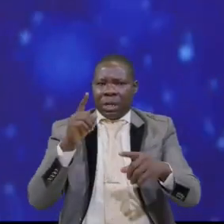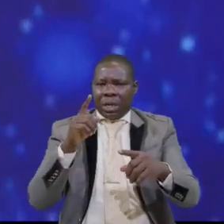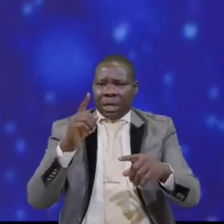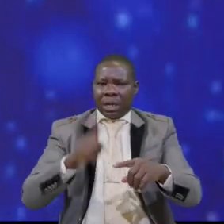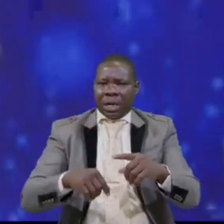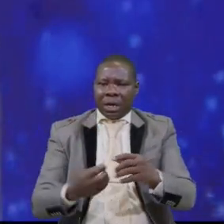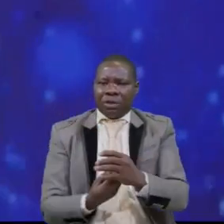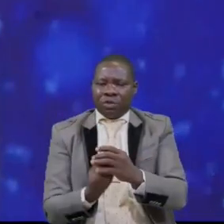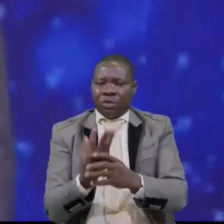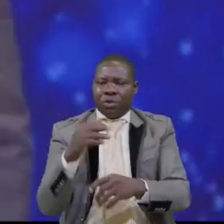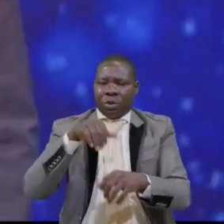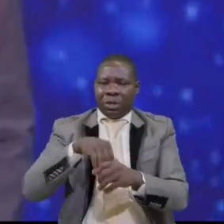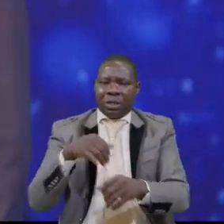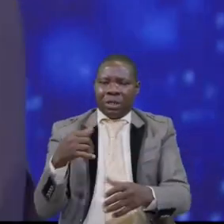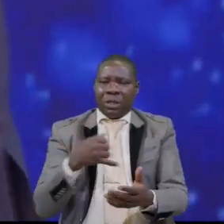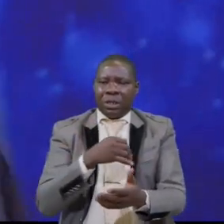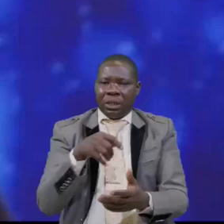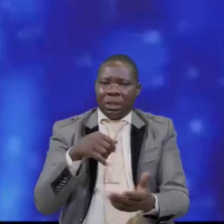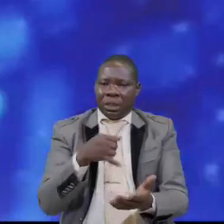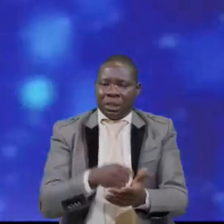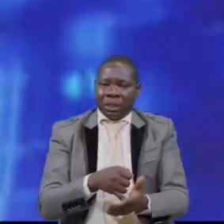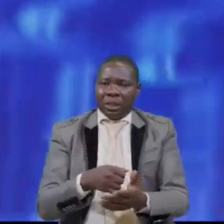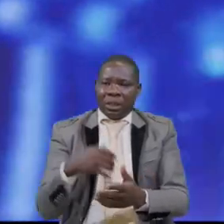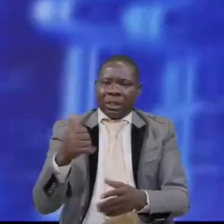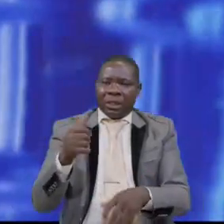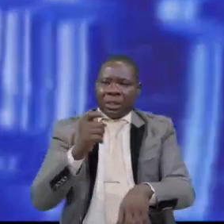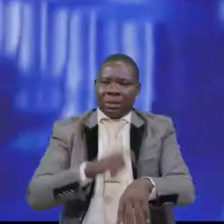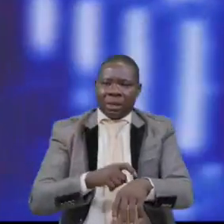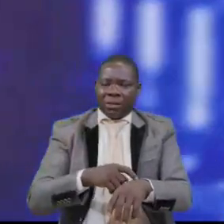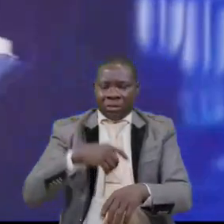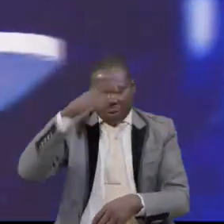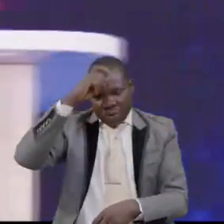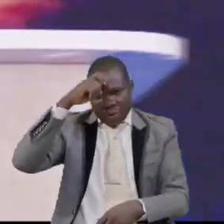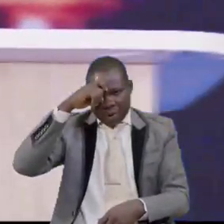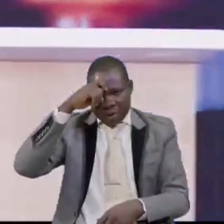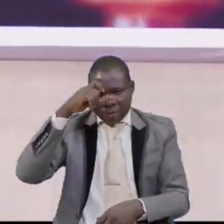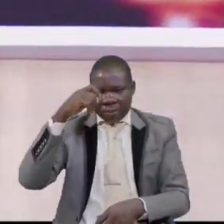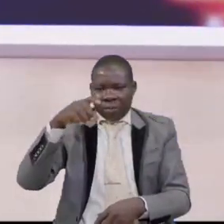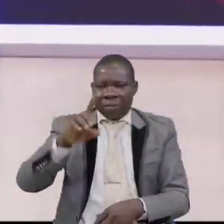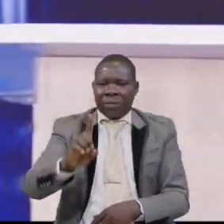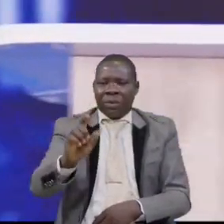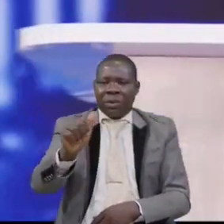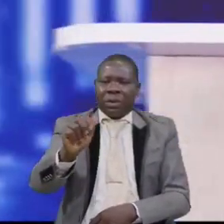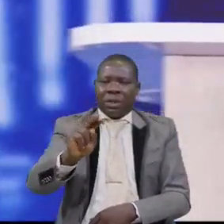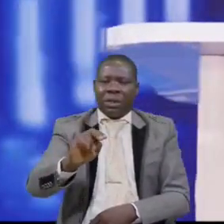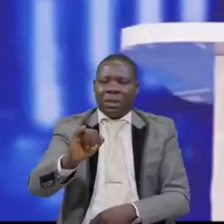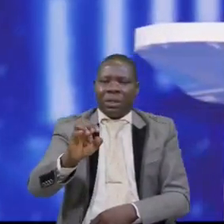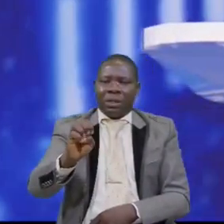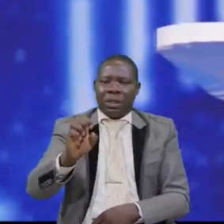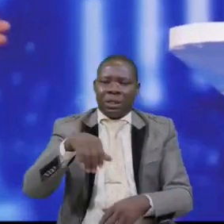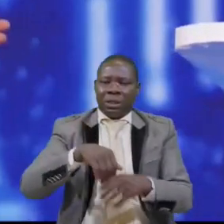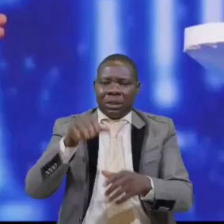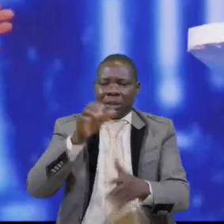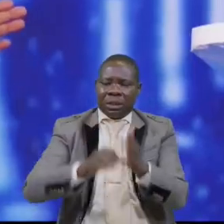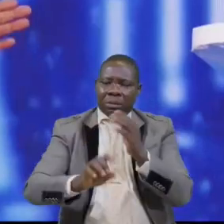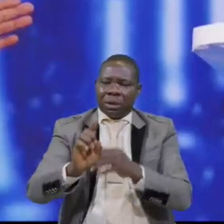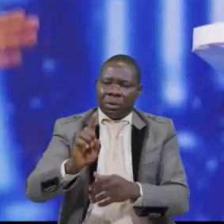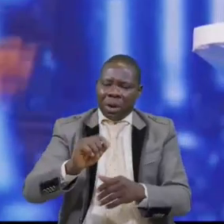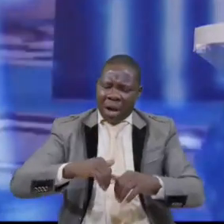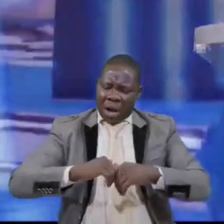10 fois plus sage. Voyons Daniel. Daniel au chapitre 1. Comment il a été